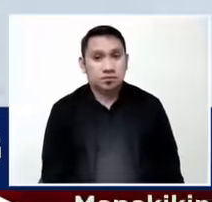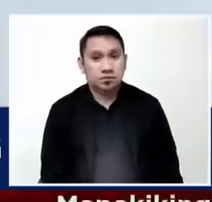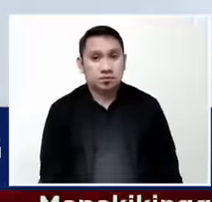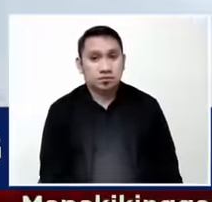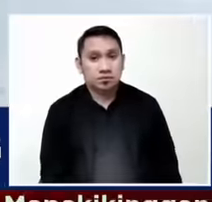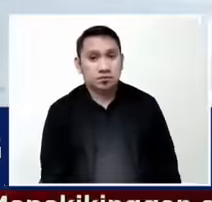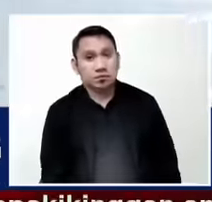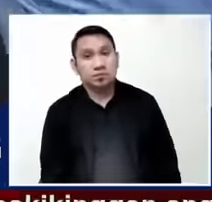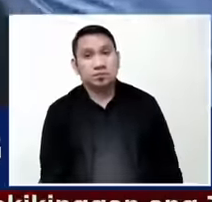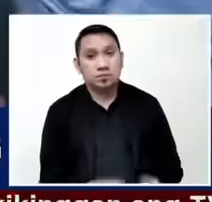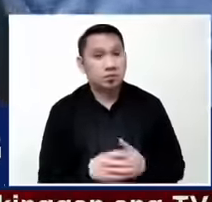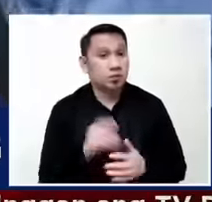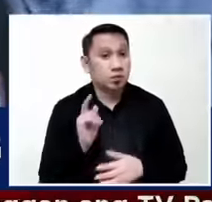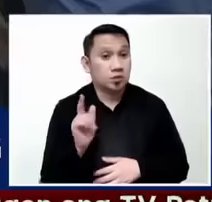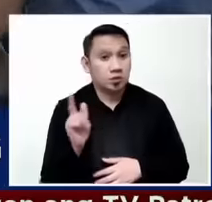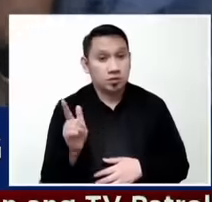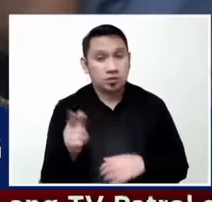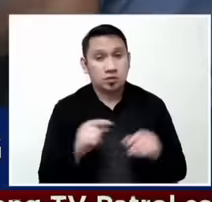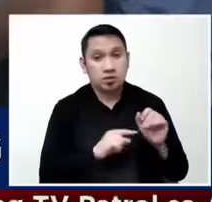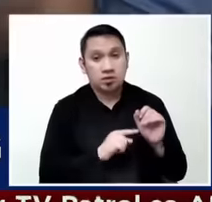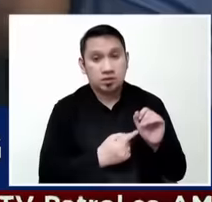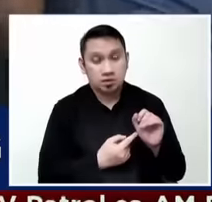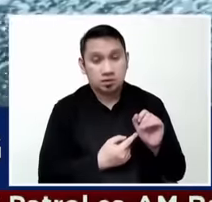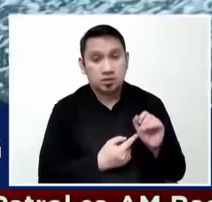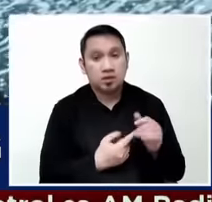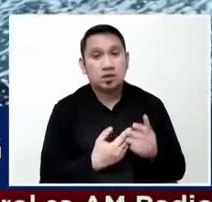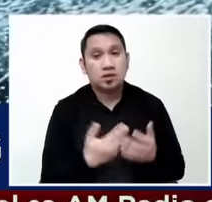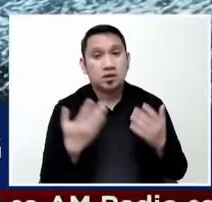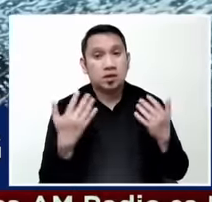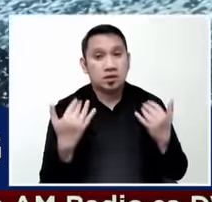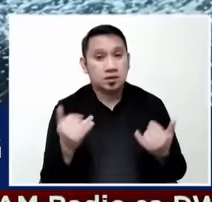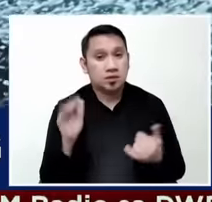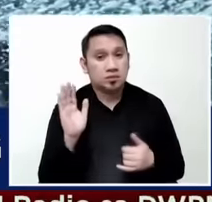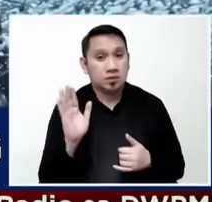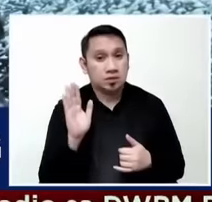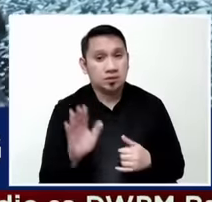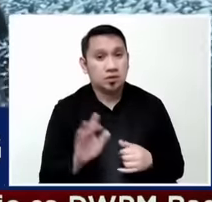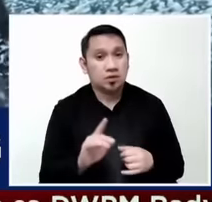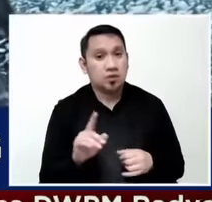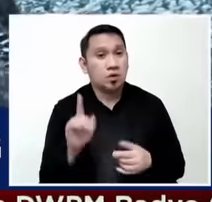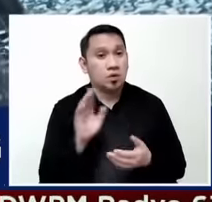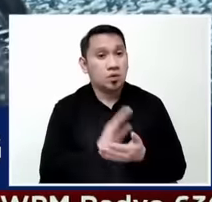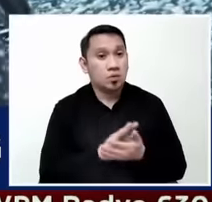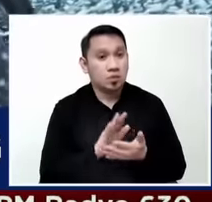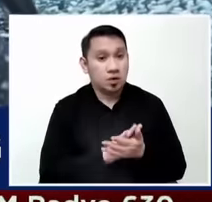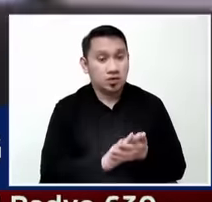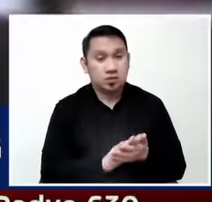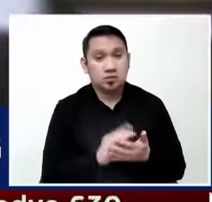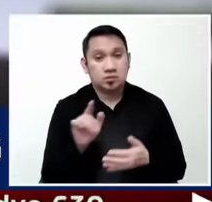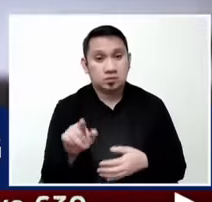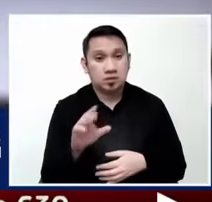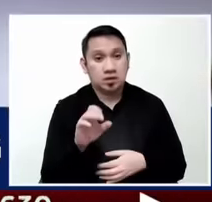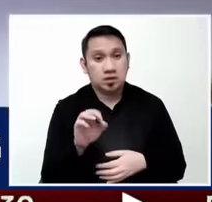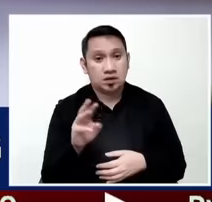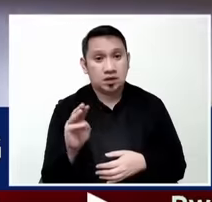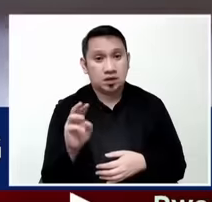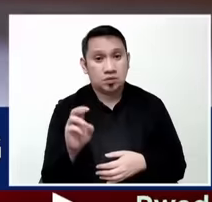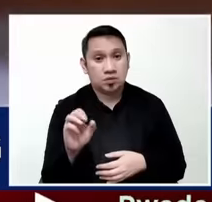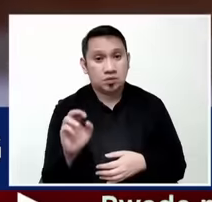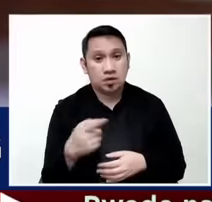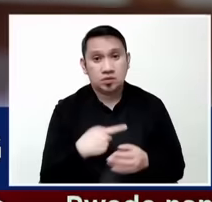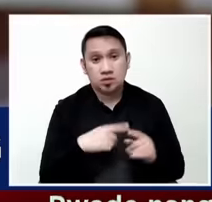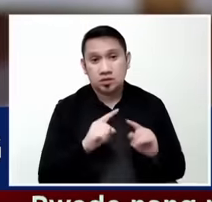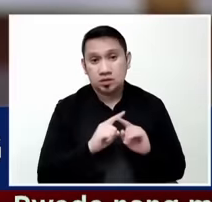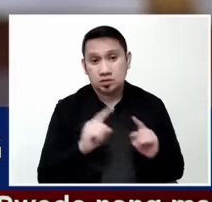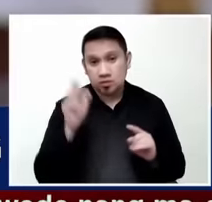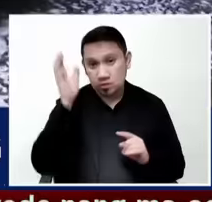Taong 2020 nang simula ni Amando Calixto Jr. ang kanyang Wash Me Mobile Car Wash. Kakaibang konsepto